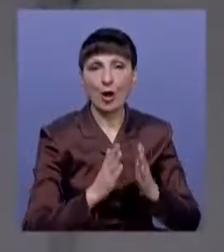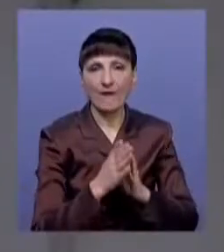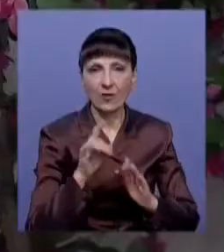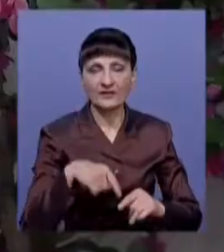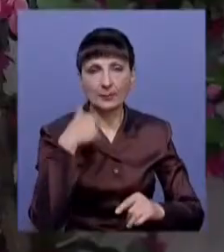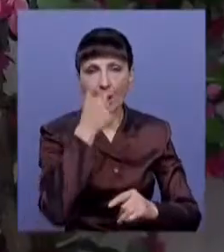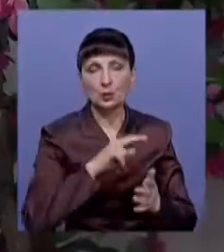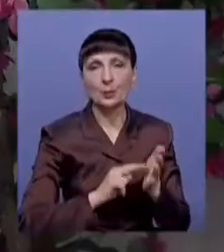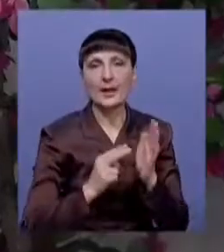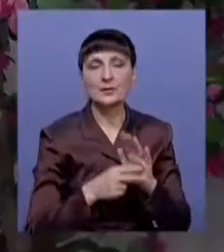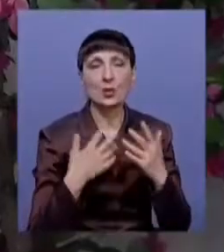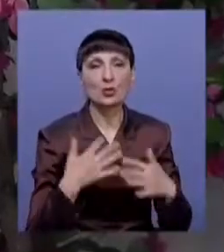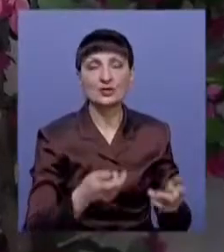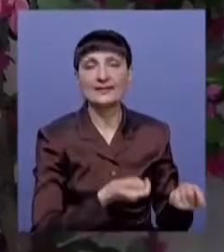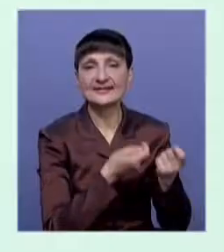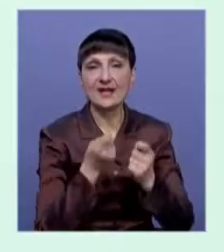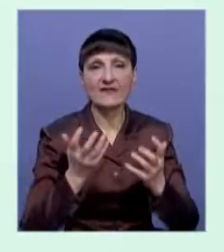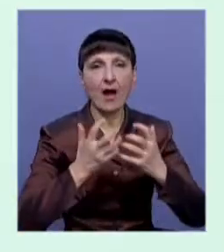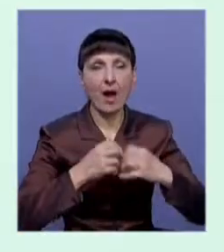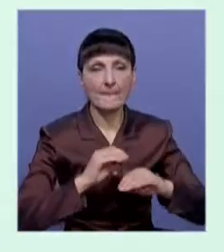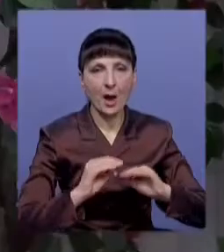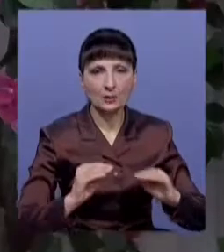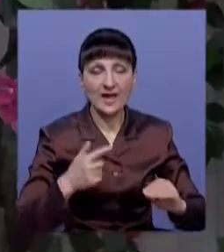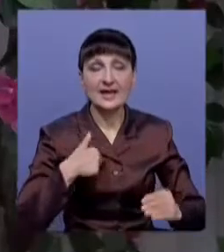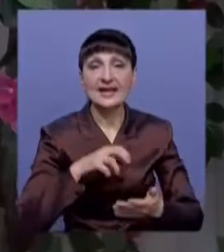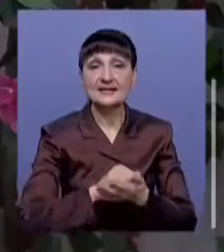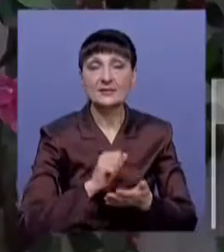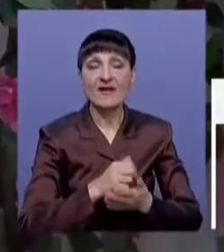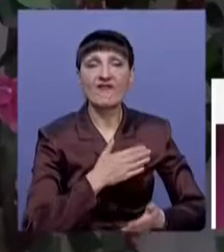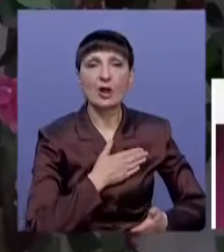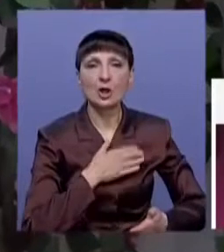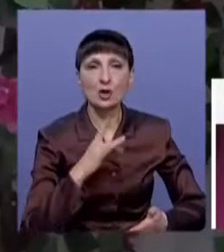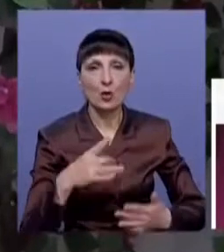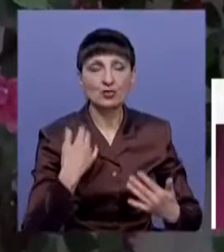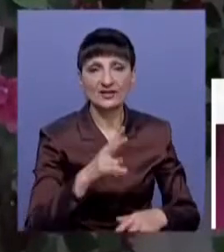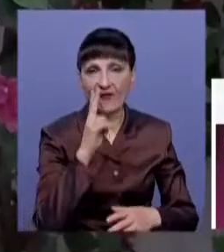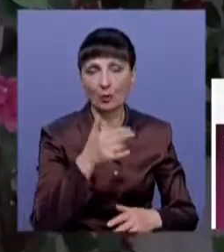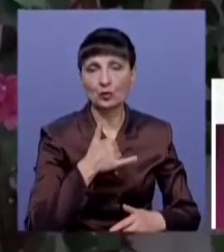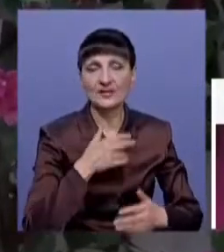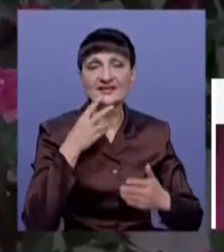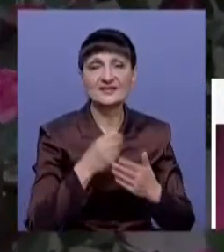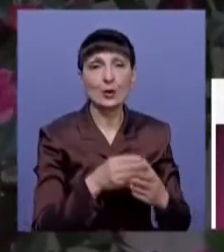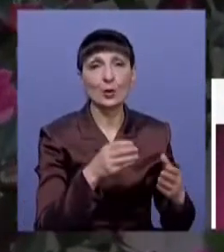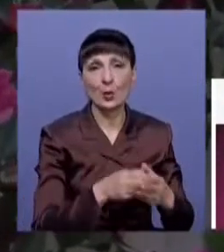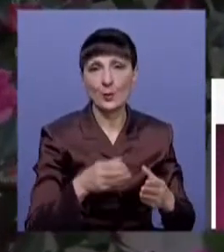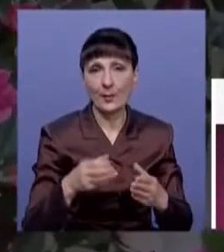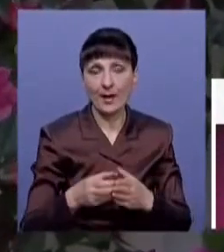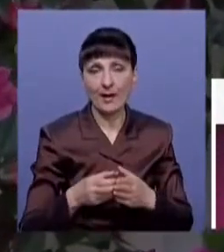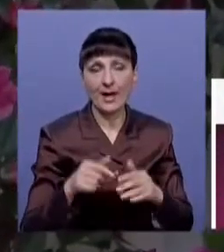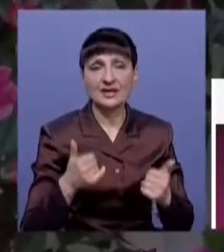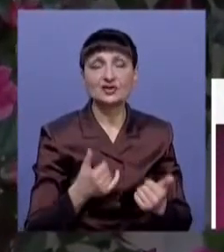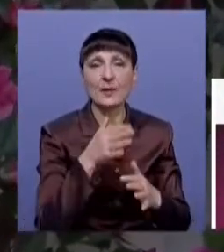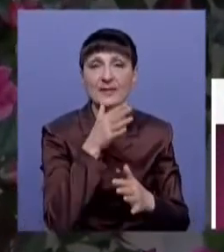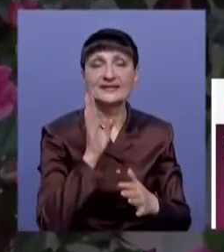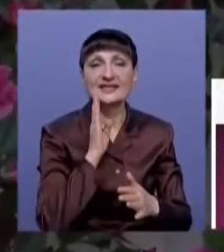планируется уже доставка оборудования кроме этого я занимаюсь волонтерство же более двух лет у меня своей группы на данные момент